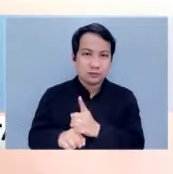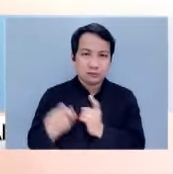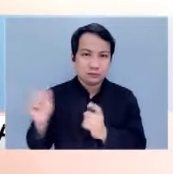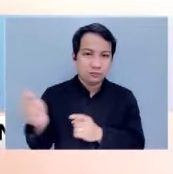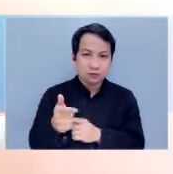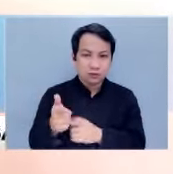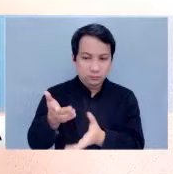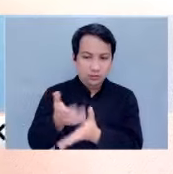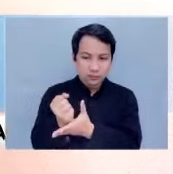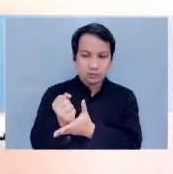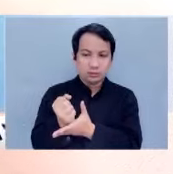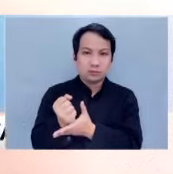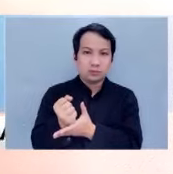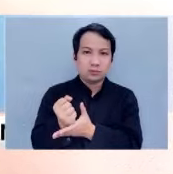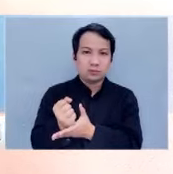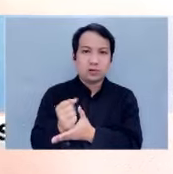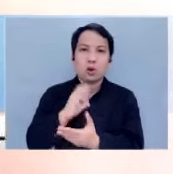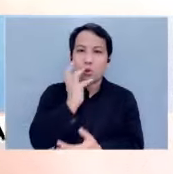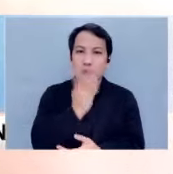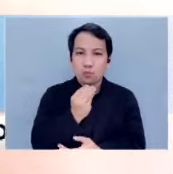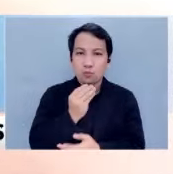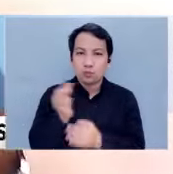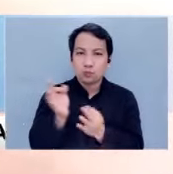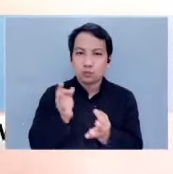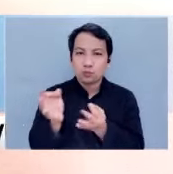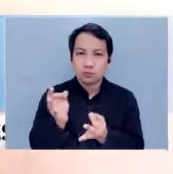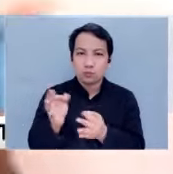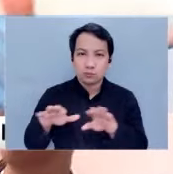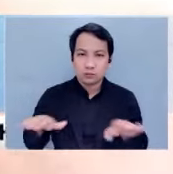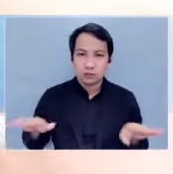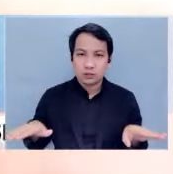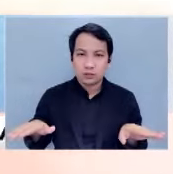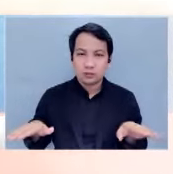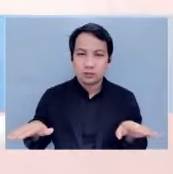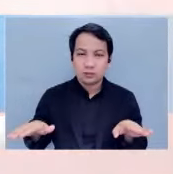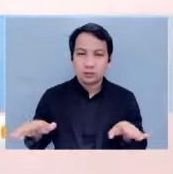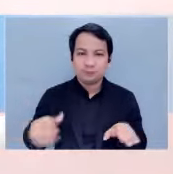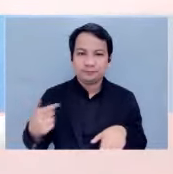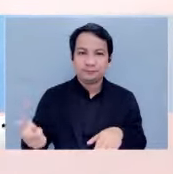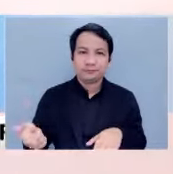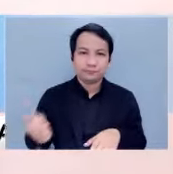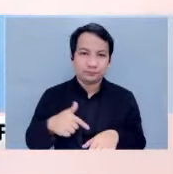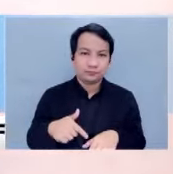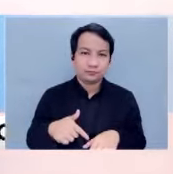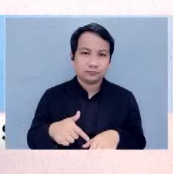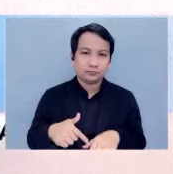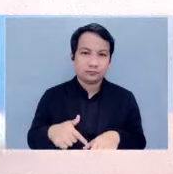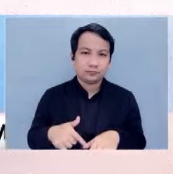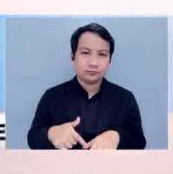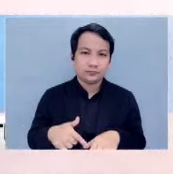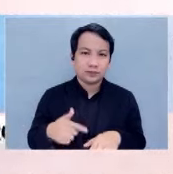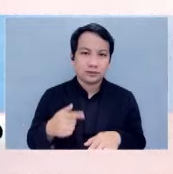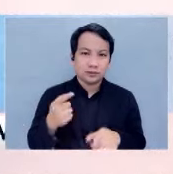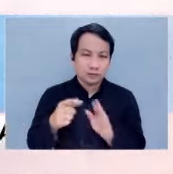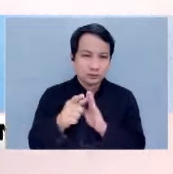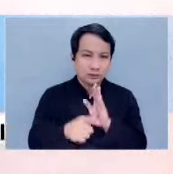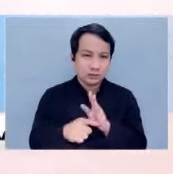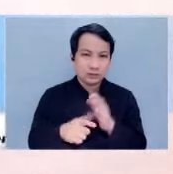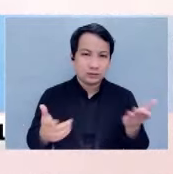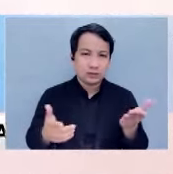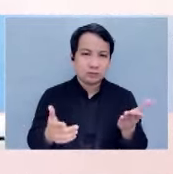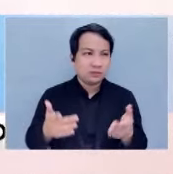niya papasok. Sino ngayon ang magpapaliwanag dun sa bata na nasa kanya na kasi pala? Kasi minsan kahit off age na siya, wala pa naman talaga siyang sense